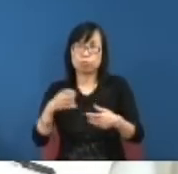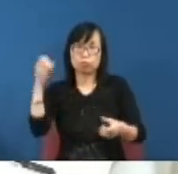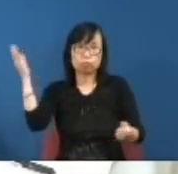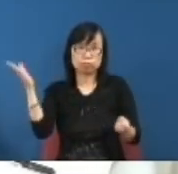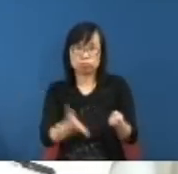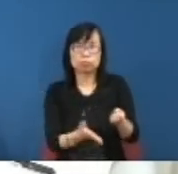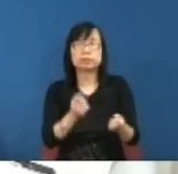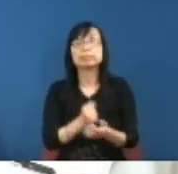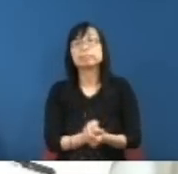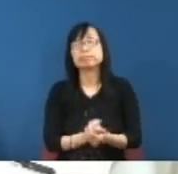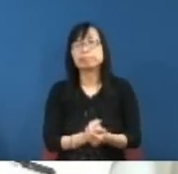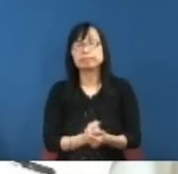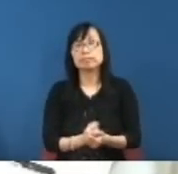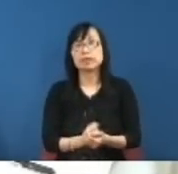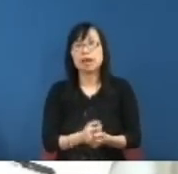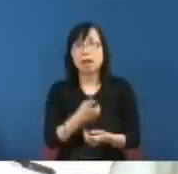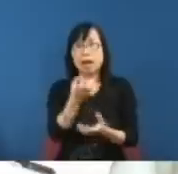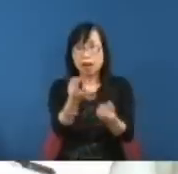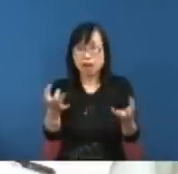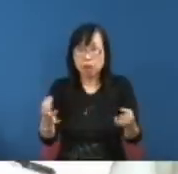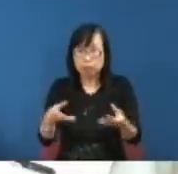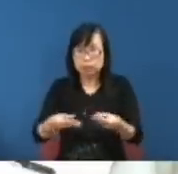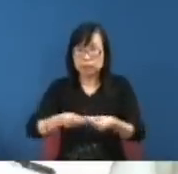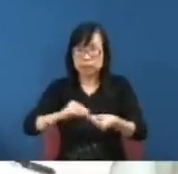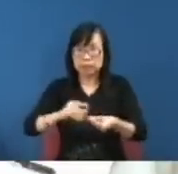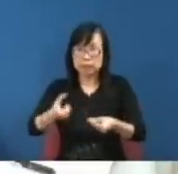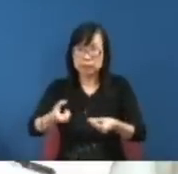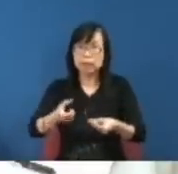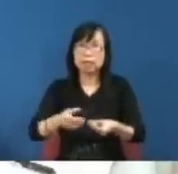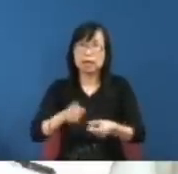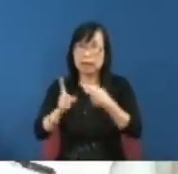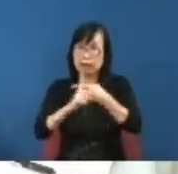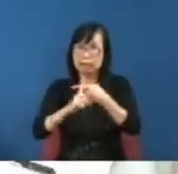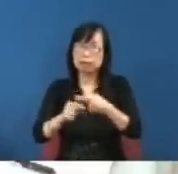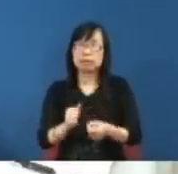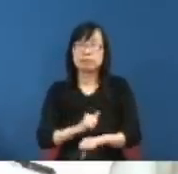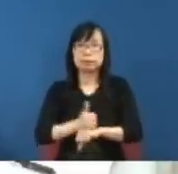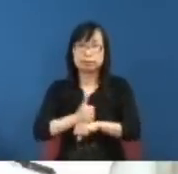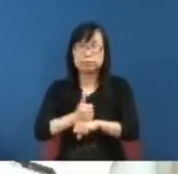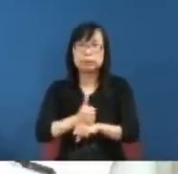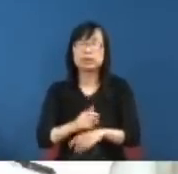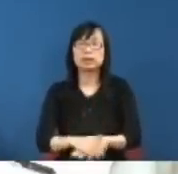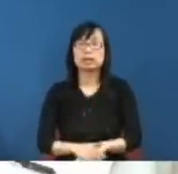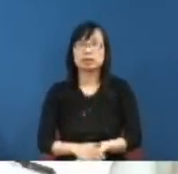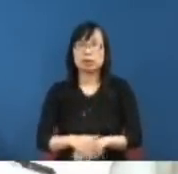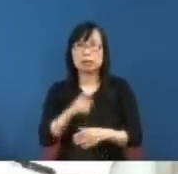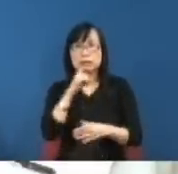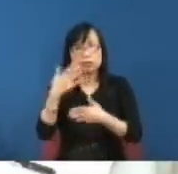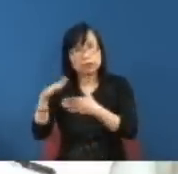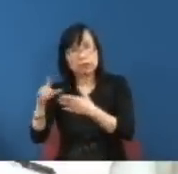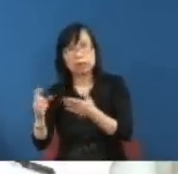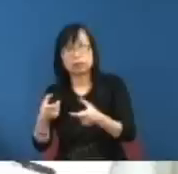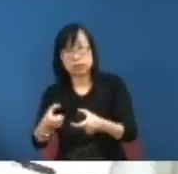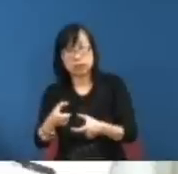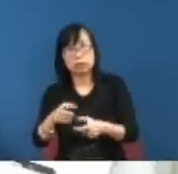實我們已經講過很多次，歐債的危機得益固然是有其他的財團，但是德